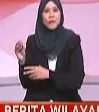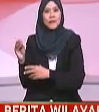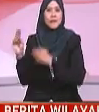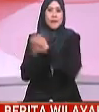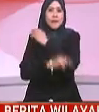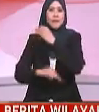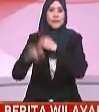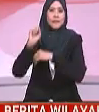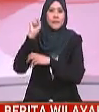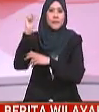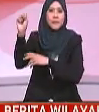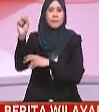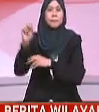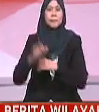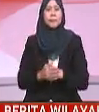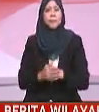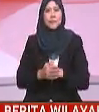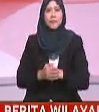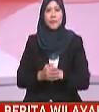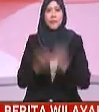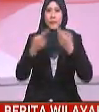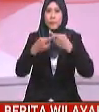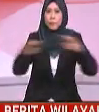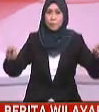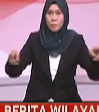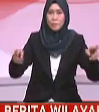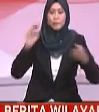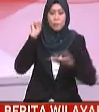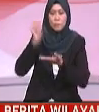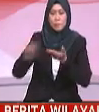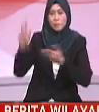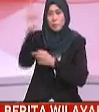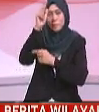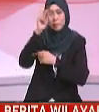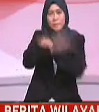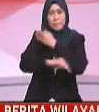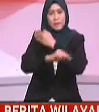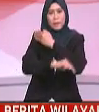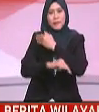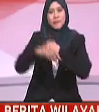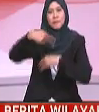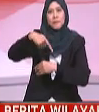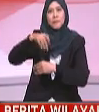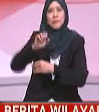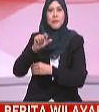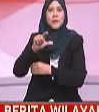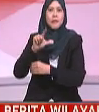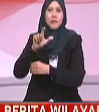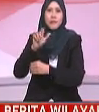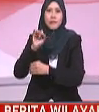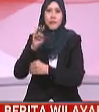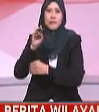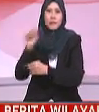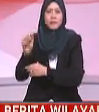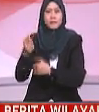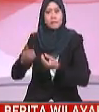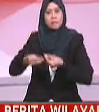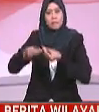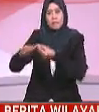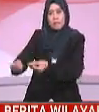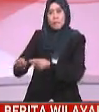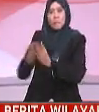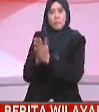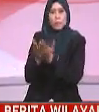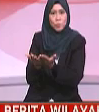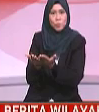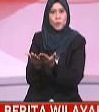negeri Sabah. Dalam majlis pelancaran ini, Setiausaha Kerajaan Negeri Datuk Seri Panglima Safar Untung menyerahkan buku Hala Tuju SMJ